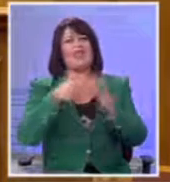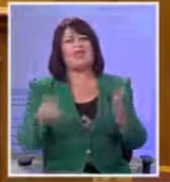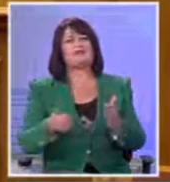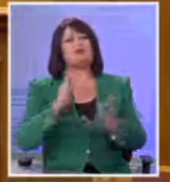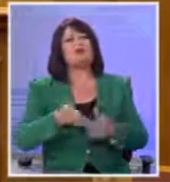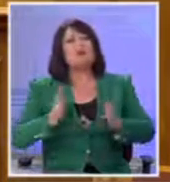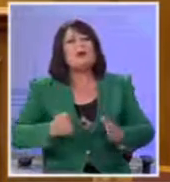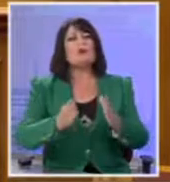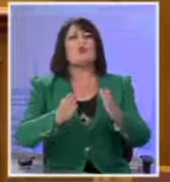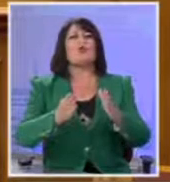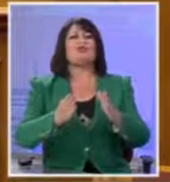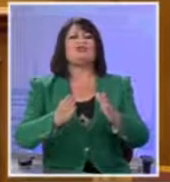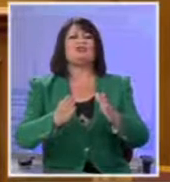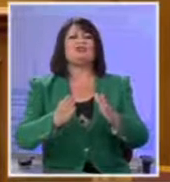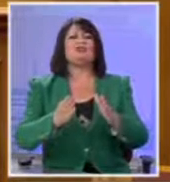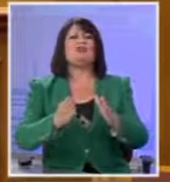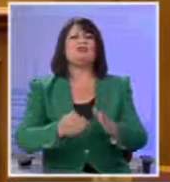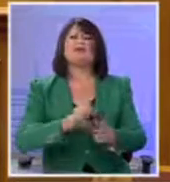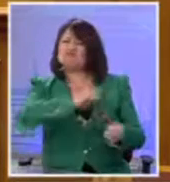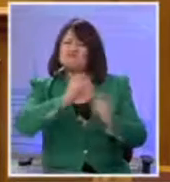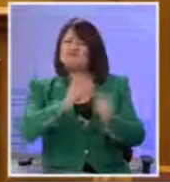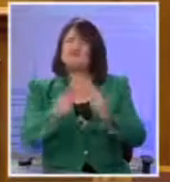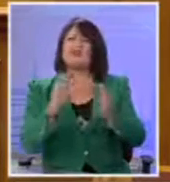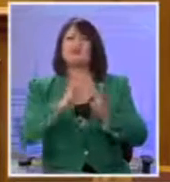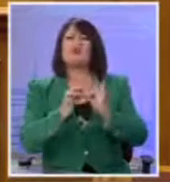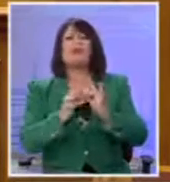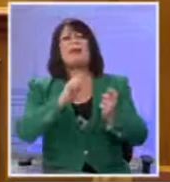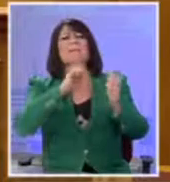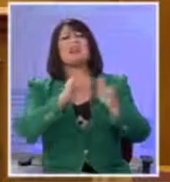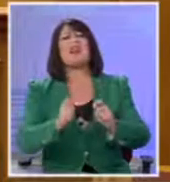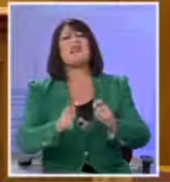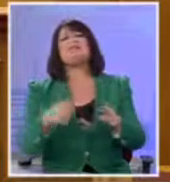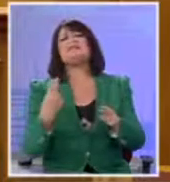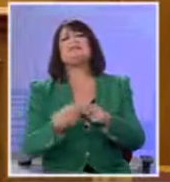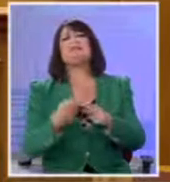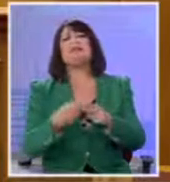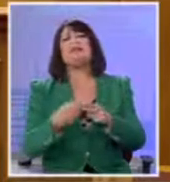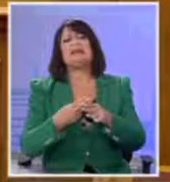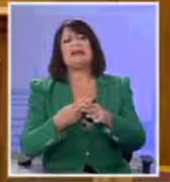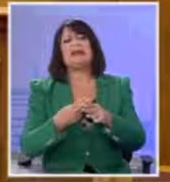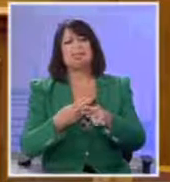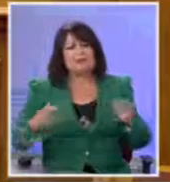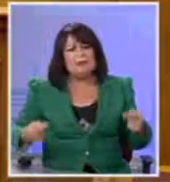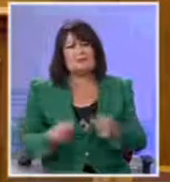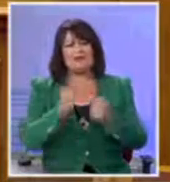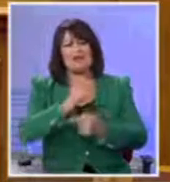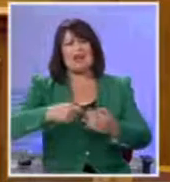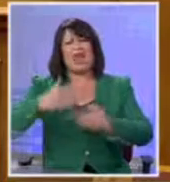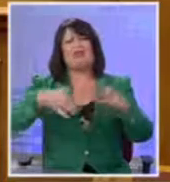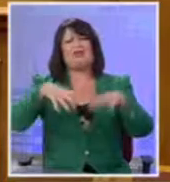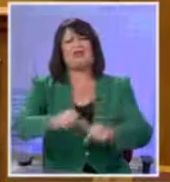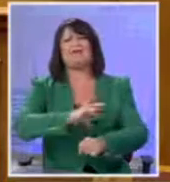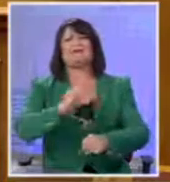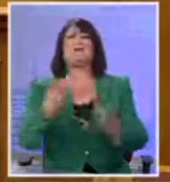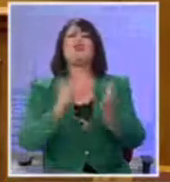μια μεγάλη, βαθιά, ιστορική, ανατρεπτική μεταρρύθμιση που θα έρθει σε ευθεία σύγκρουση με τη γραφειοκρατία και